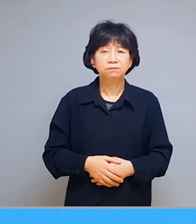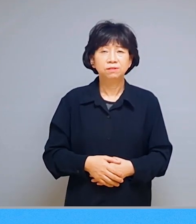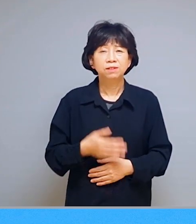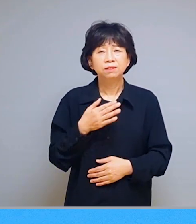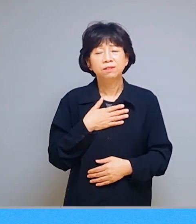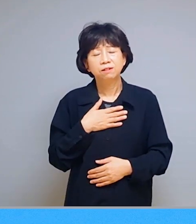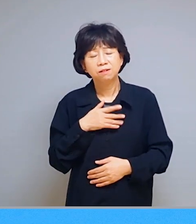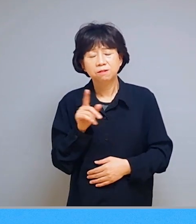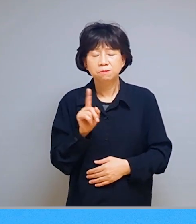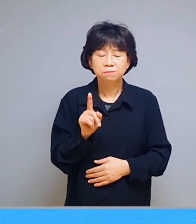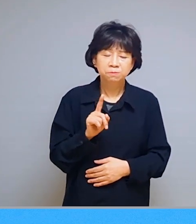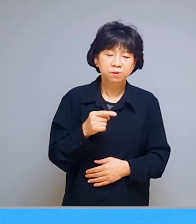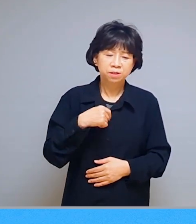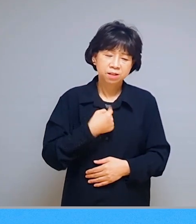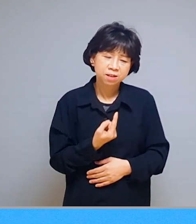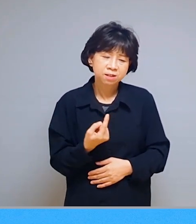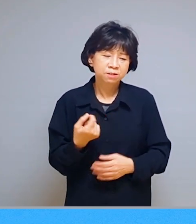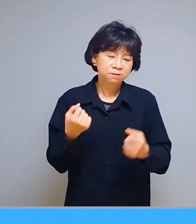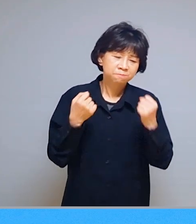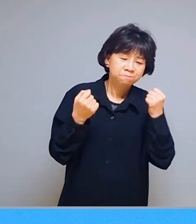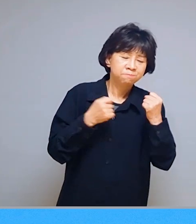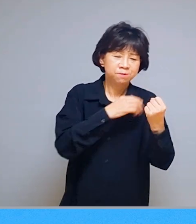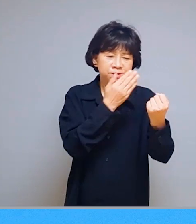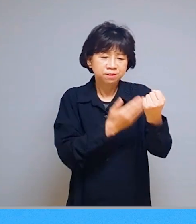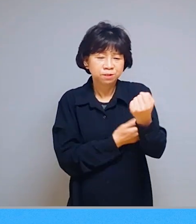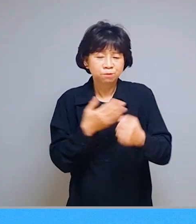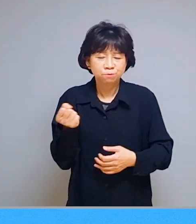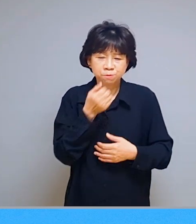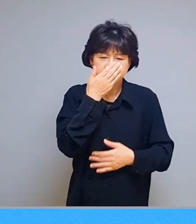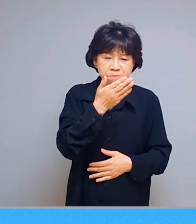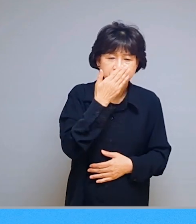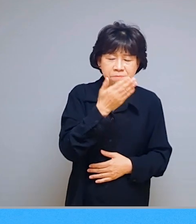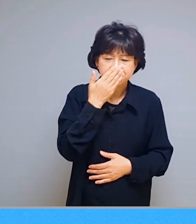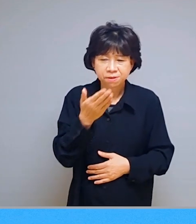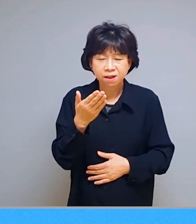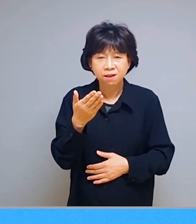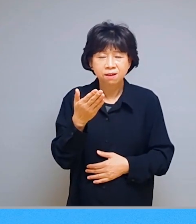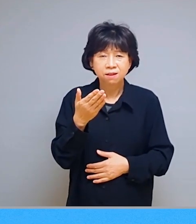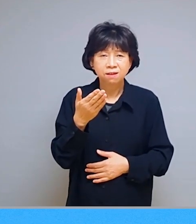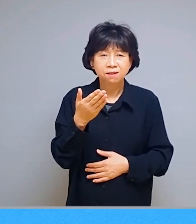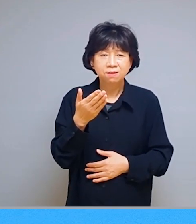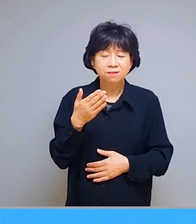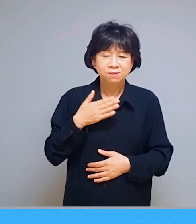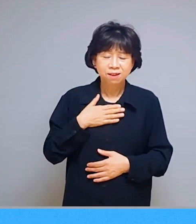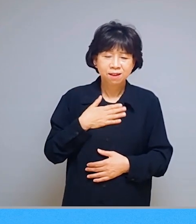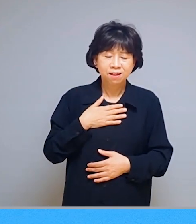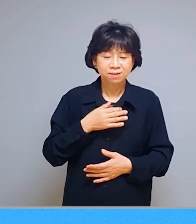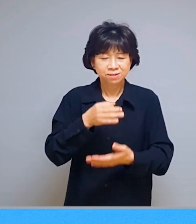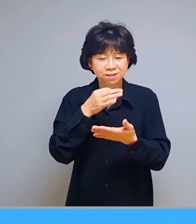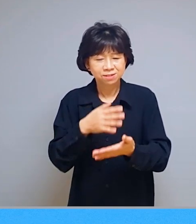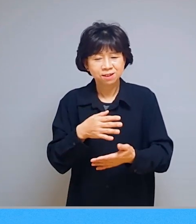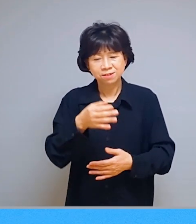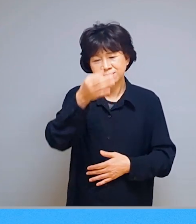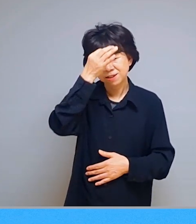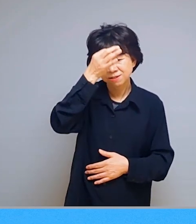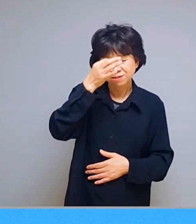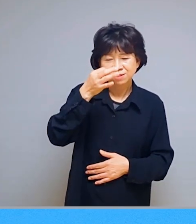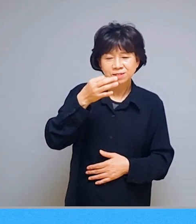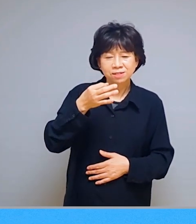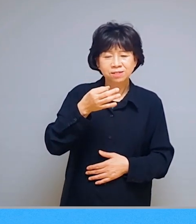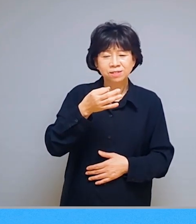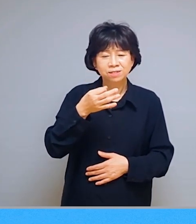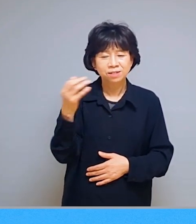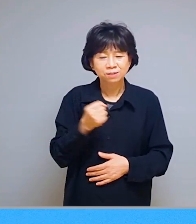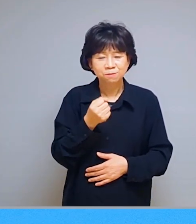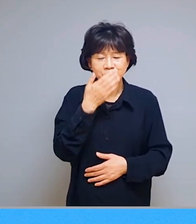내가 뭔가 할 수 있어. 내 힘으로, 내 능력으로, 내 재능으로, 내가 가진 재산으로 뭔가 할 수 있어